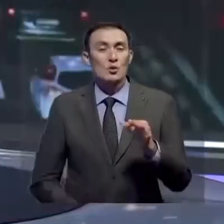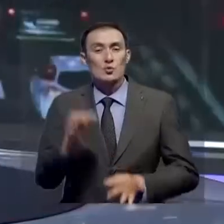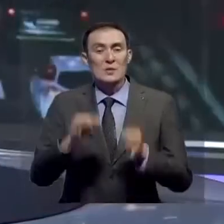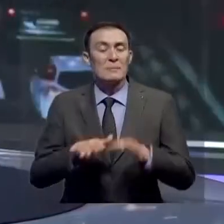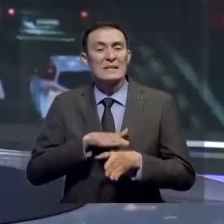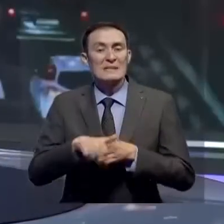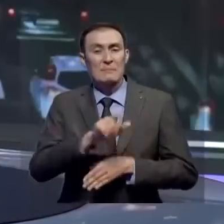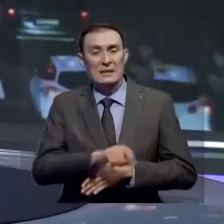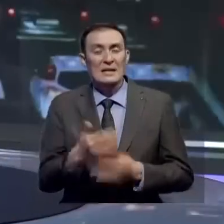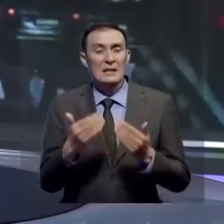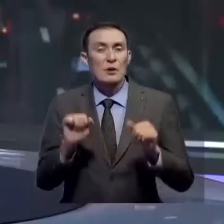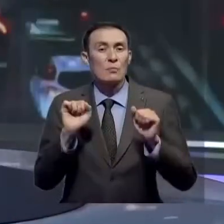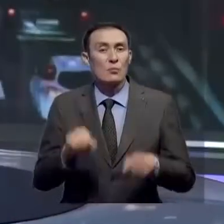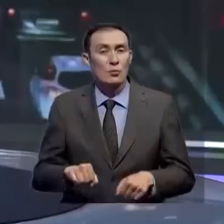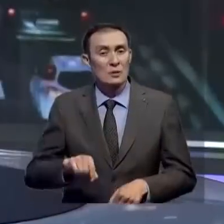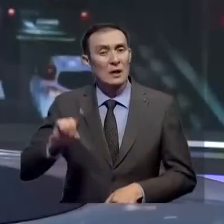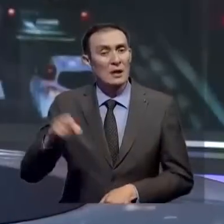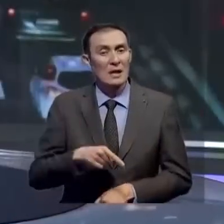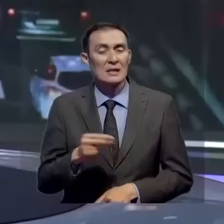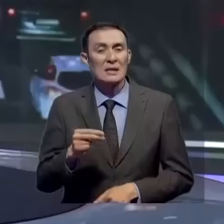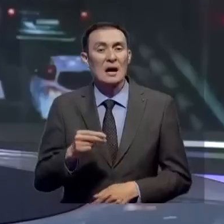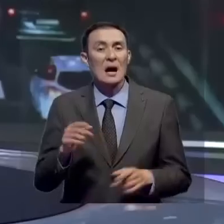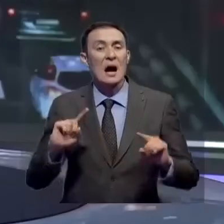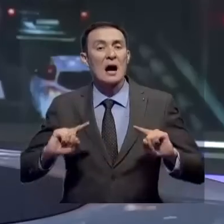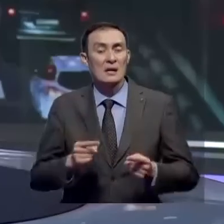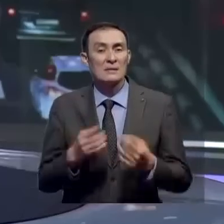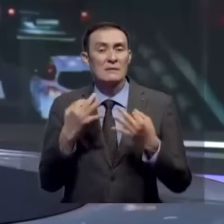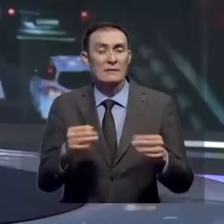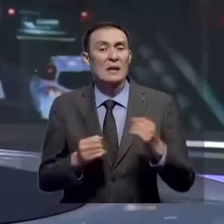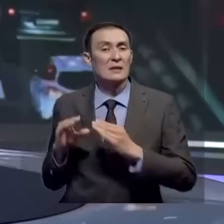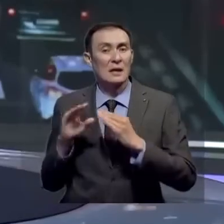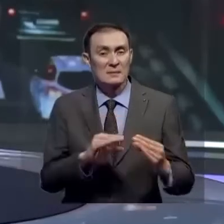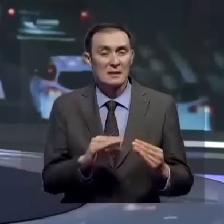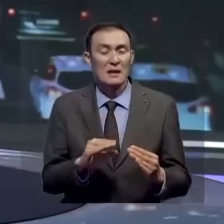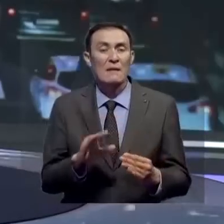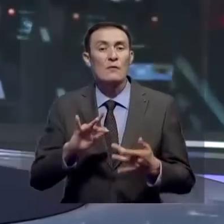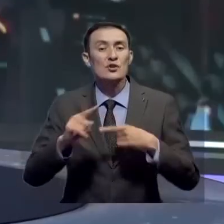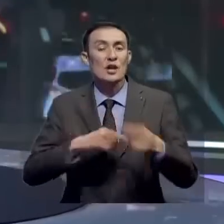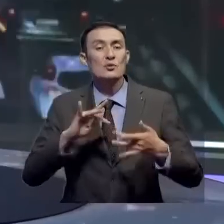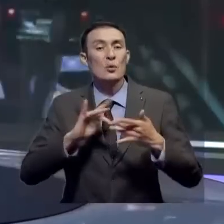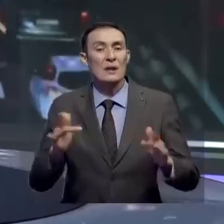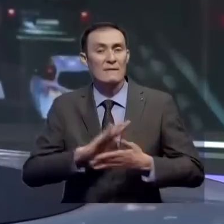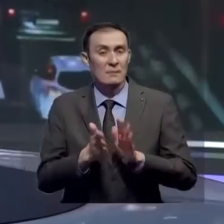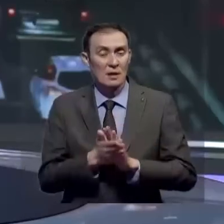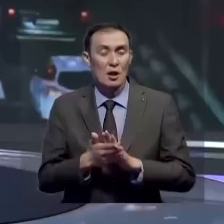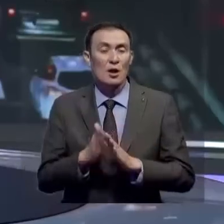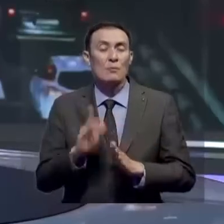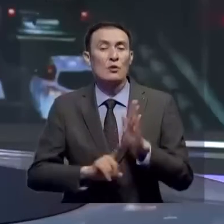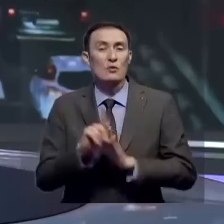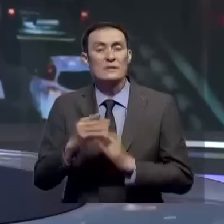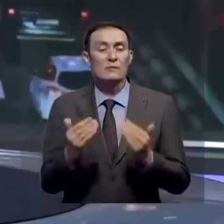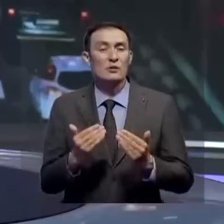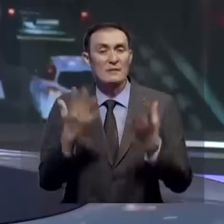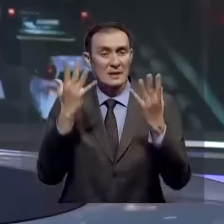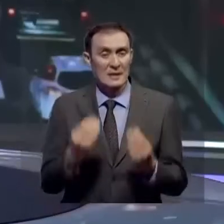Судебные исполнители теперь могут налагать и снимать аресты на автотранспортные средства в онлайн-формате. Новшество вступило в